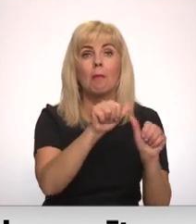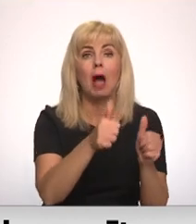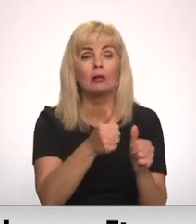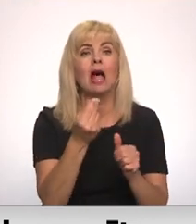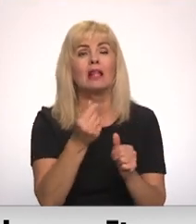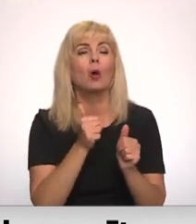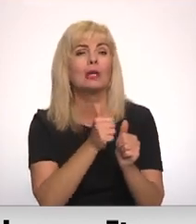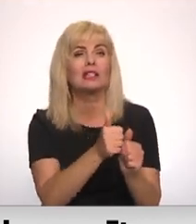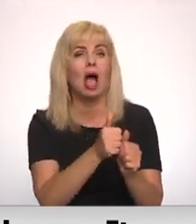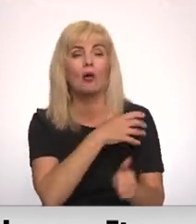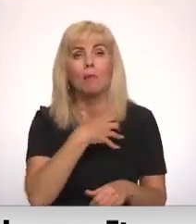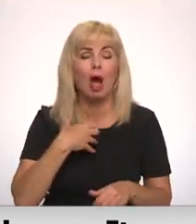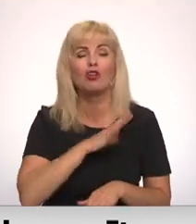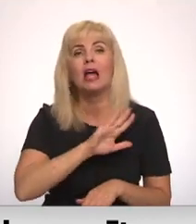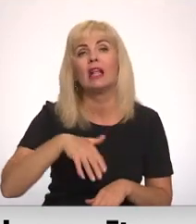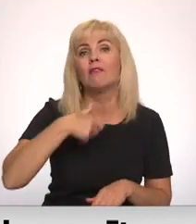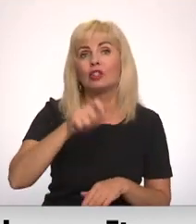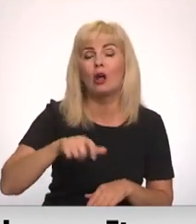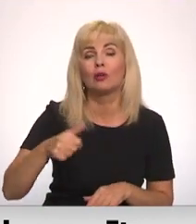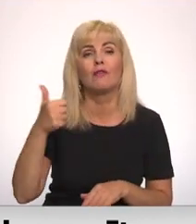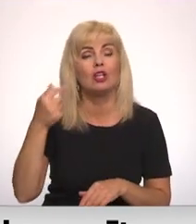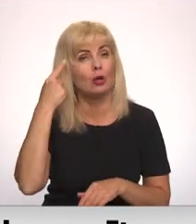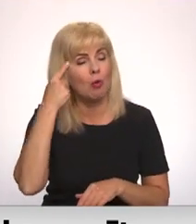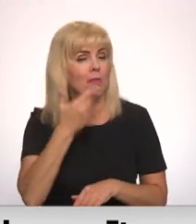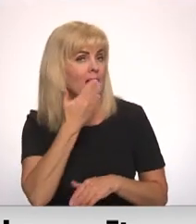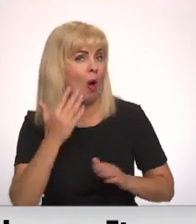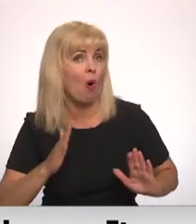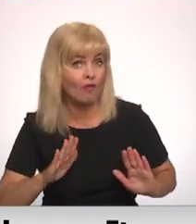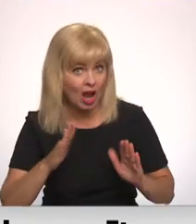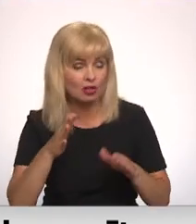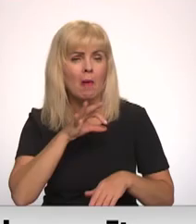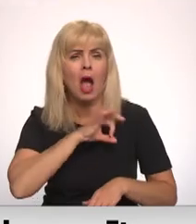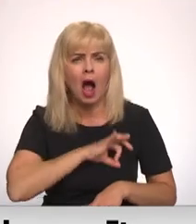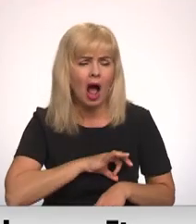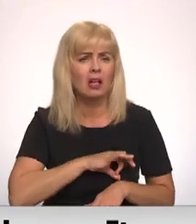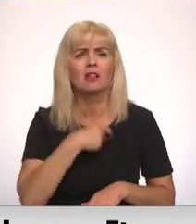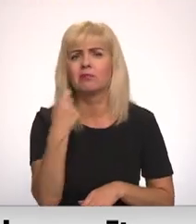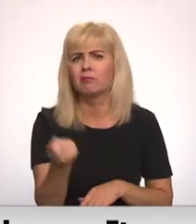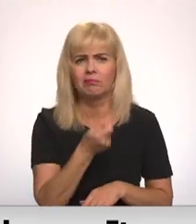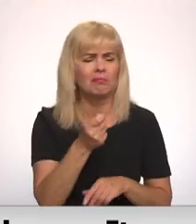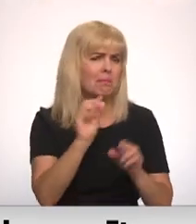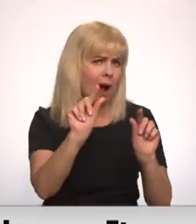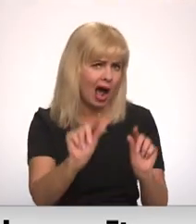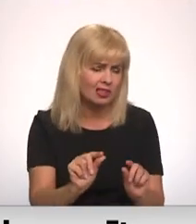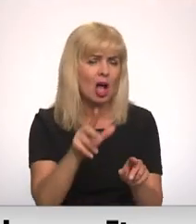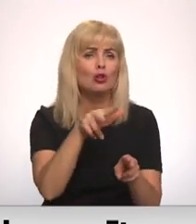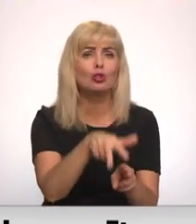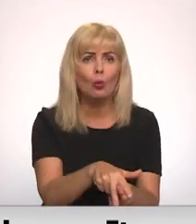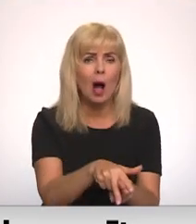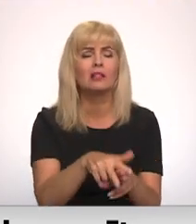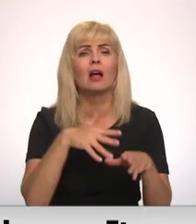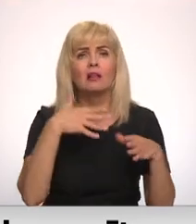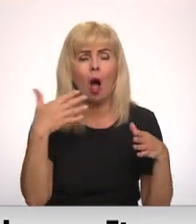seko pašvaldībām, nevis skolēnam, viņu prāt nesot veiksmīgs, algas aizvien esot par zemu, bet slodze tieši